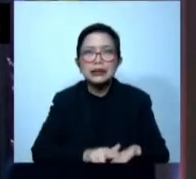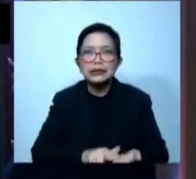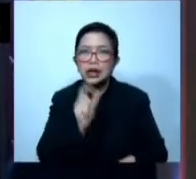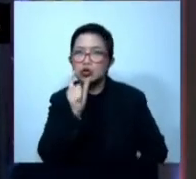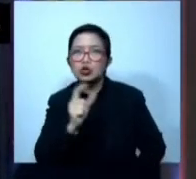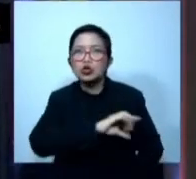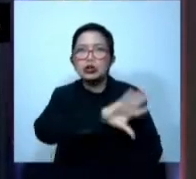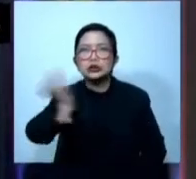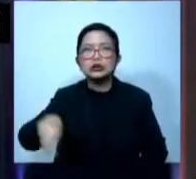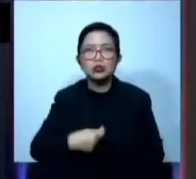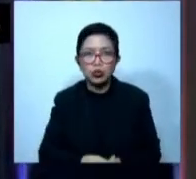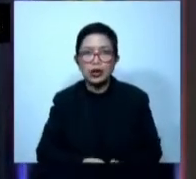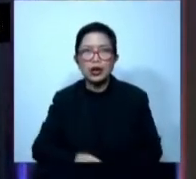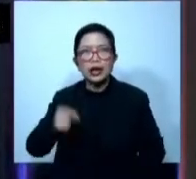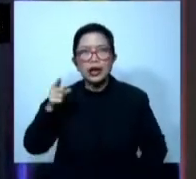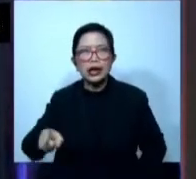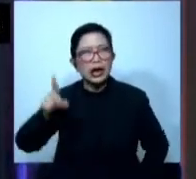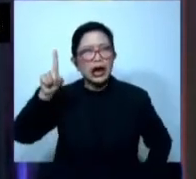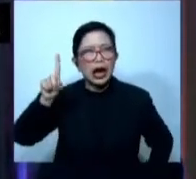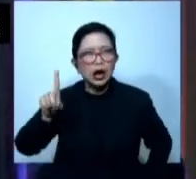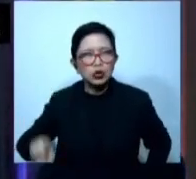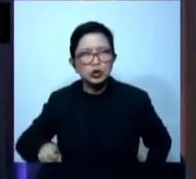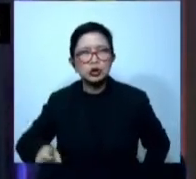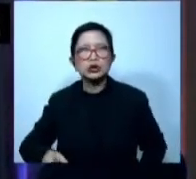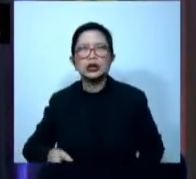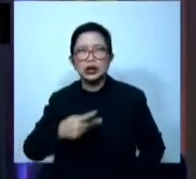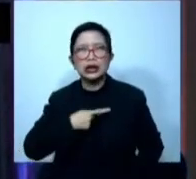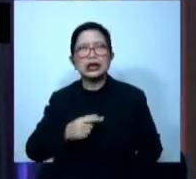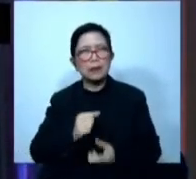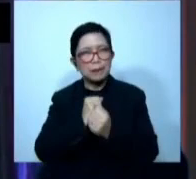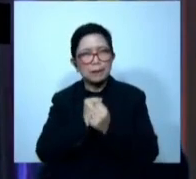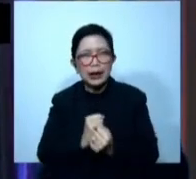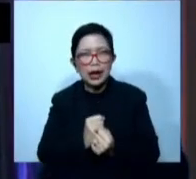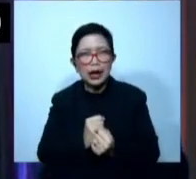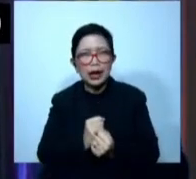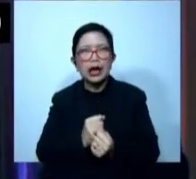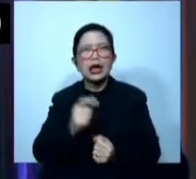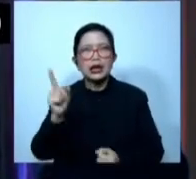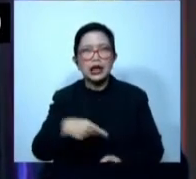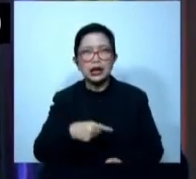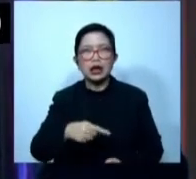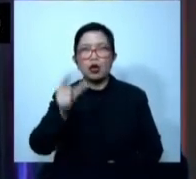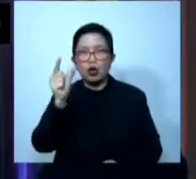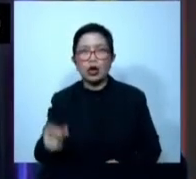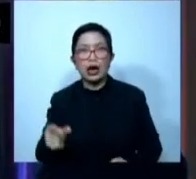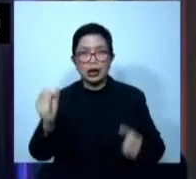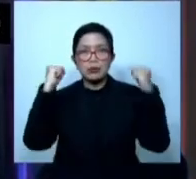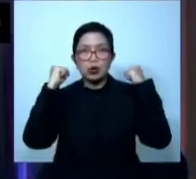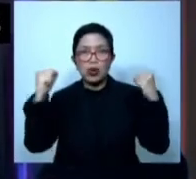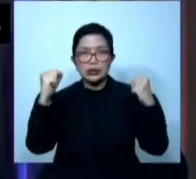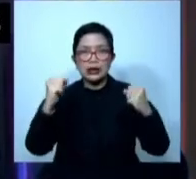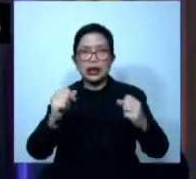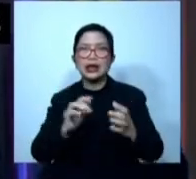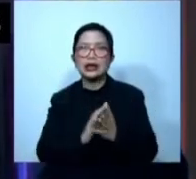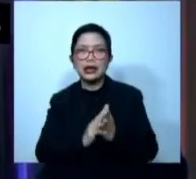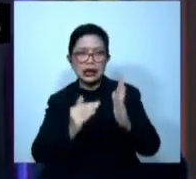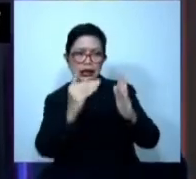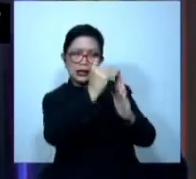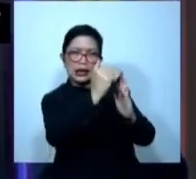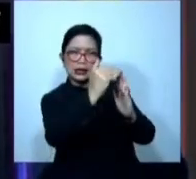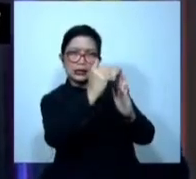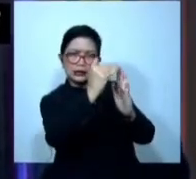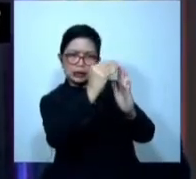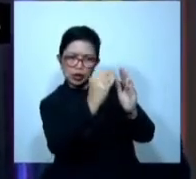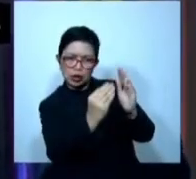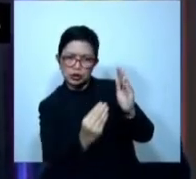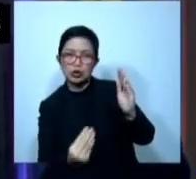Ini harus dipegang teguh oleh pemegang kekuasaan, baik yang di puncak dan seluruh jajaran.